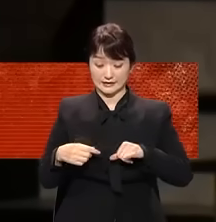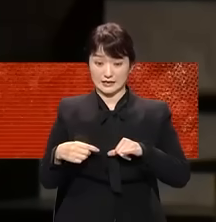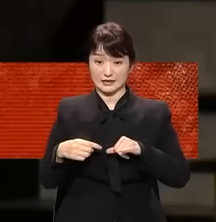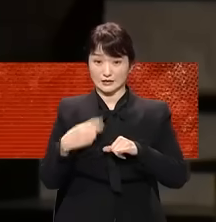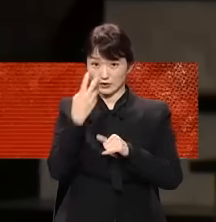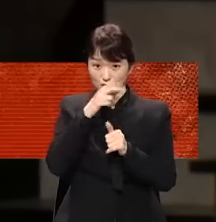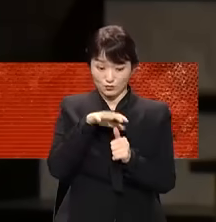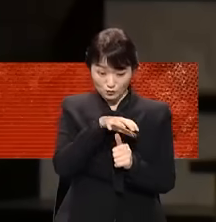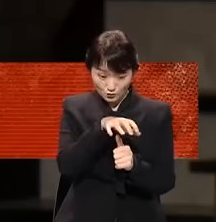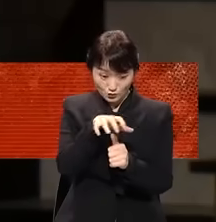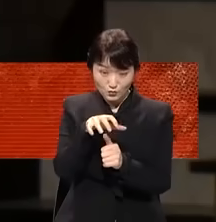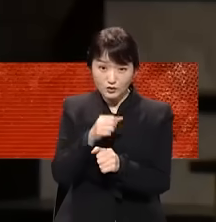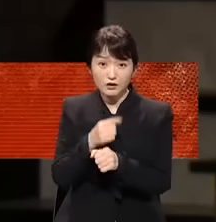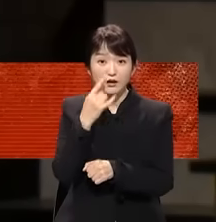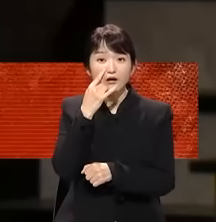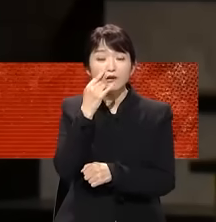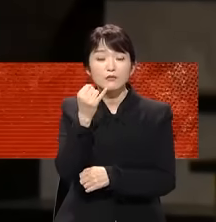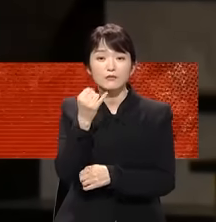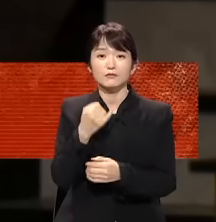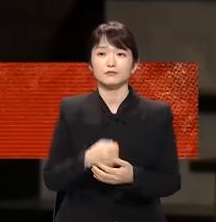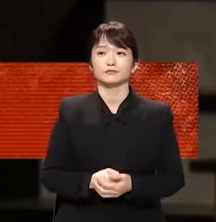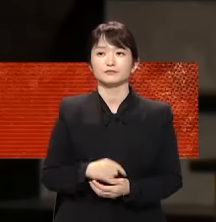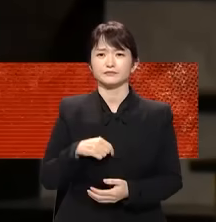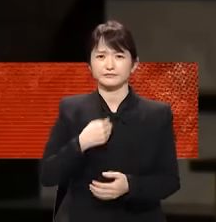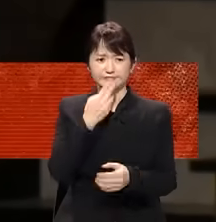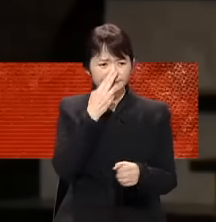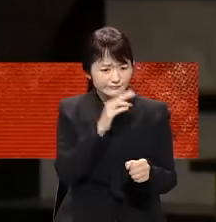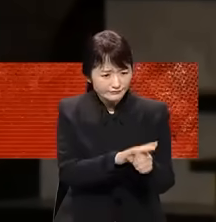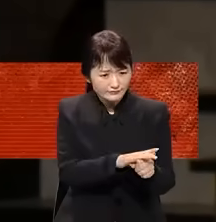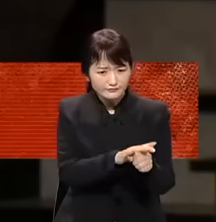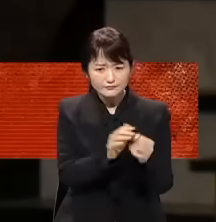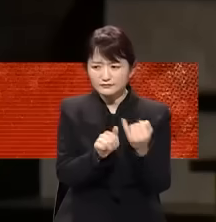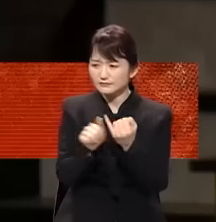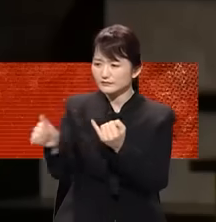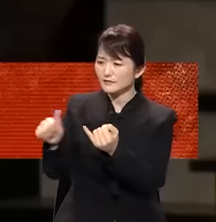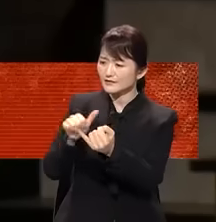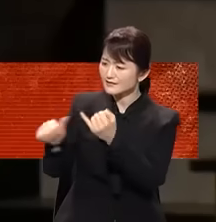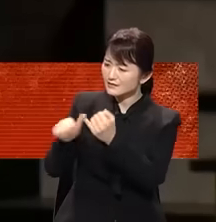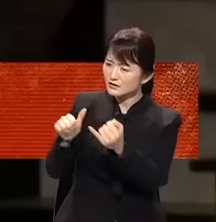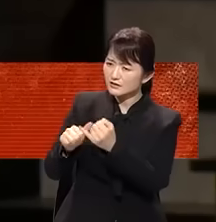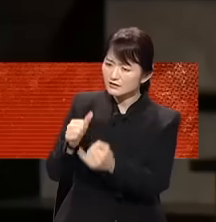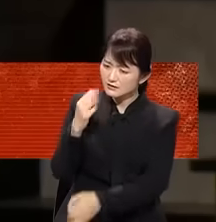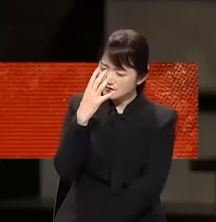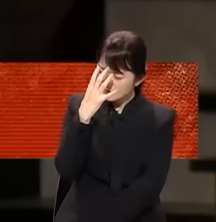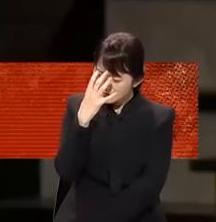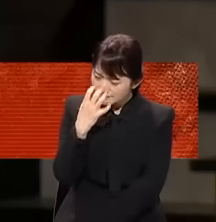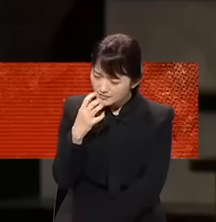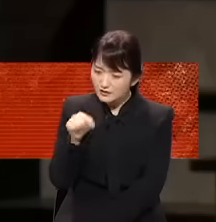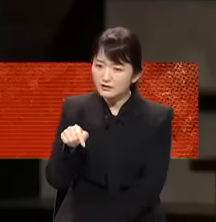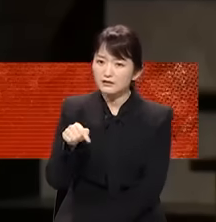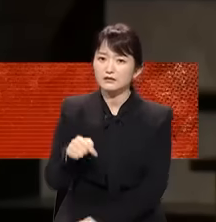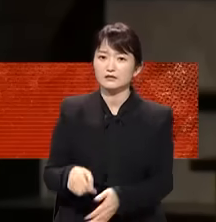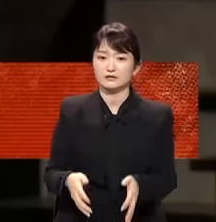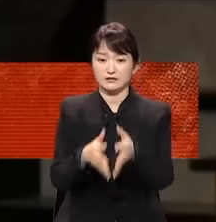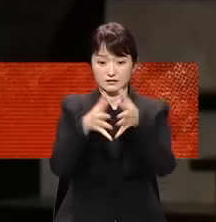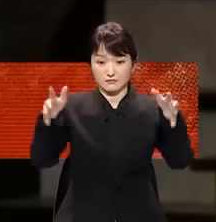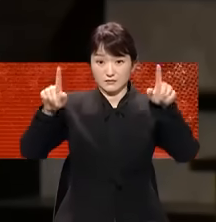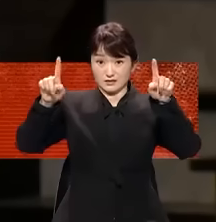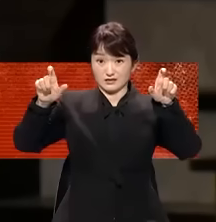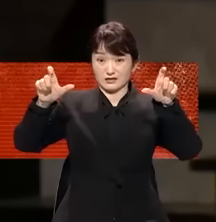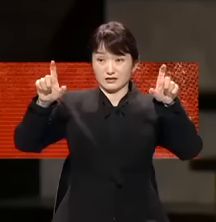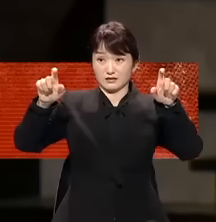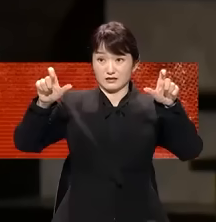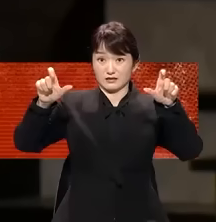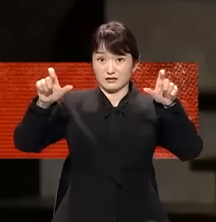부모고 모성애에 자기가 우울하다고 해서 남편하고 싸웠다고 해서 아무리 사는 우울증이 심하다고 해서 15층에서